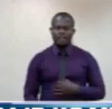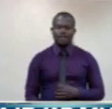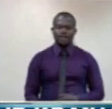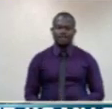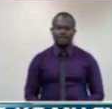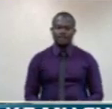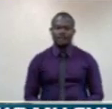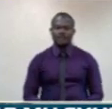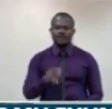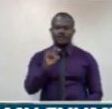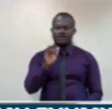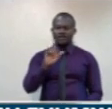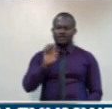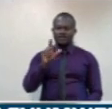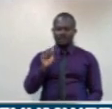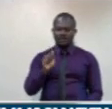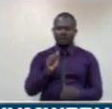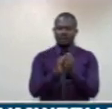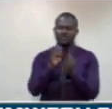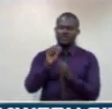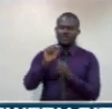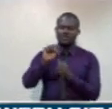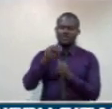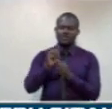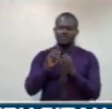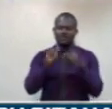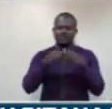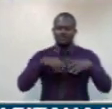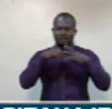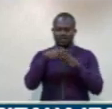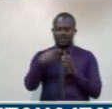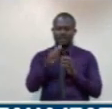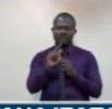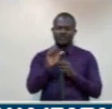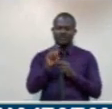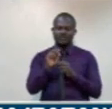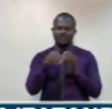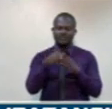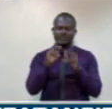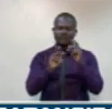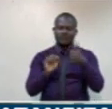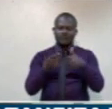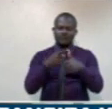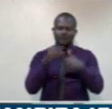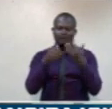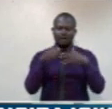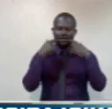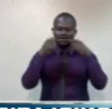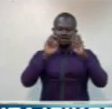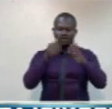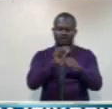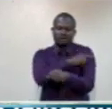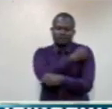irambuye. Nirere Specials na Manishimwe Marie Claire na abaturage muri Gakenke bivurije ku bitaro bya Gatonde ari abambere. Bavuga ko ibitaro